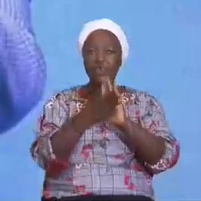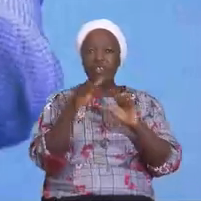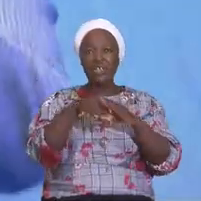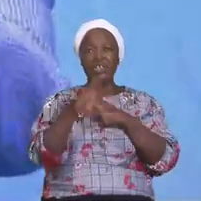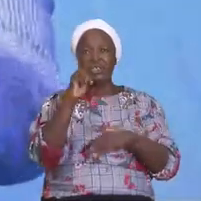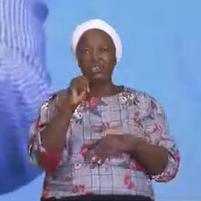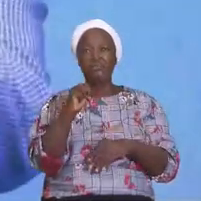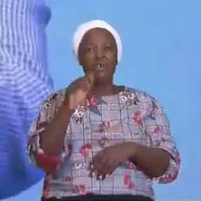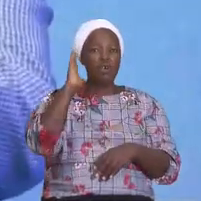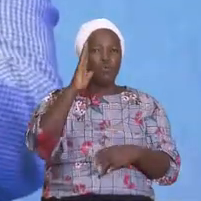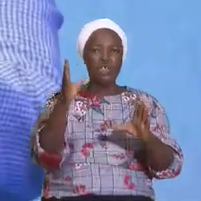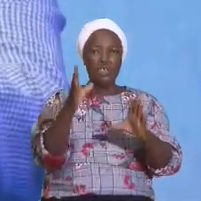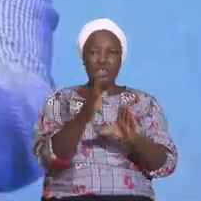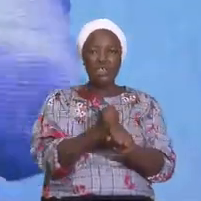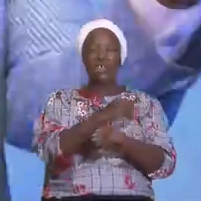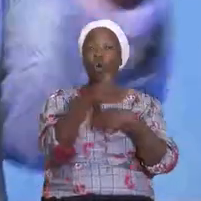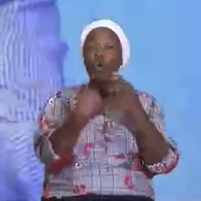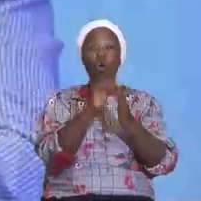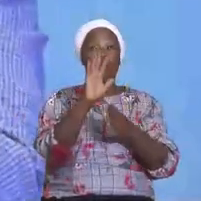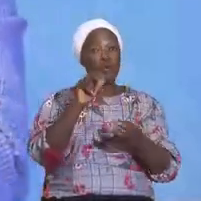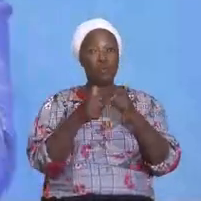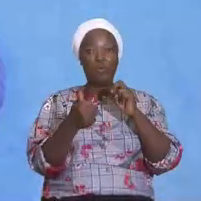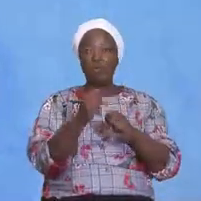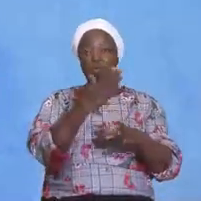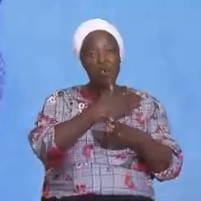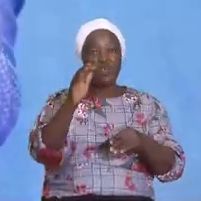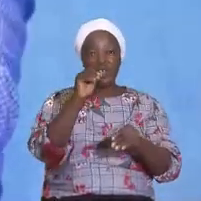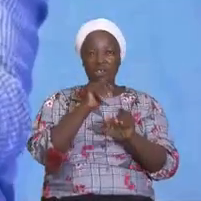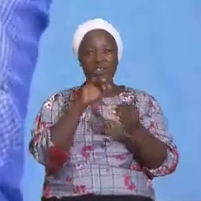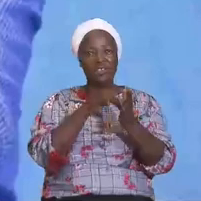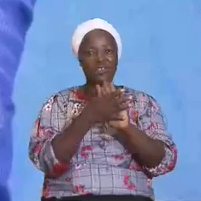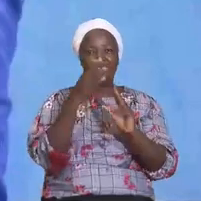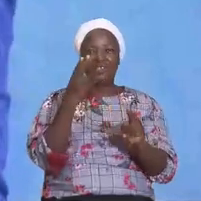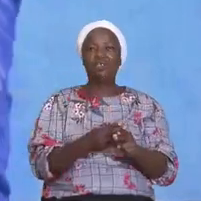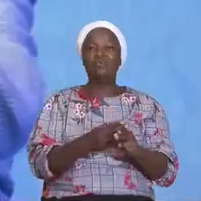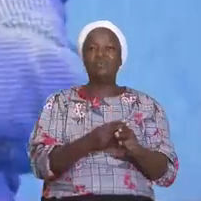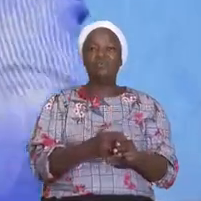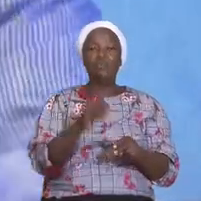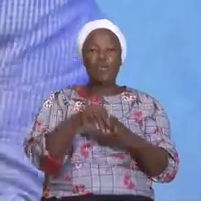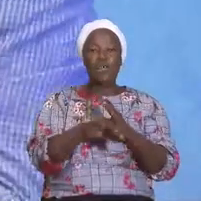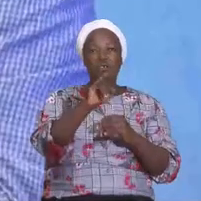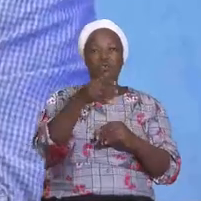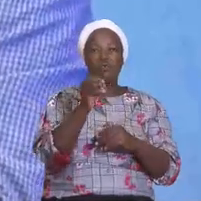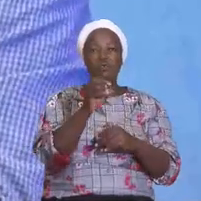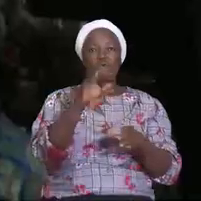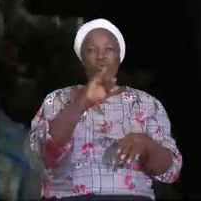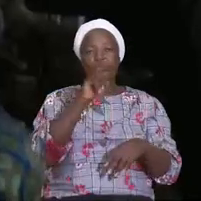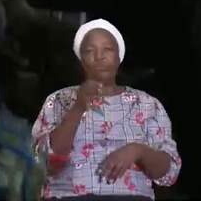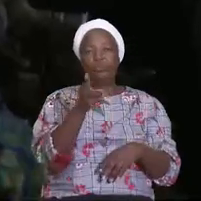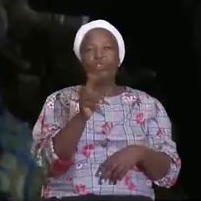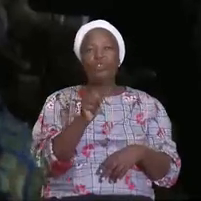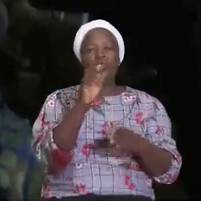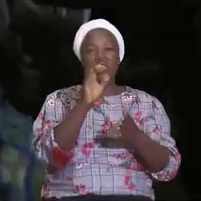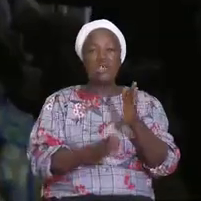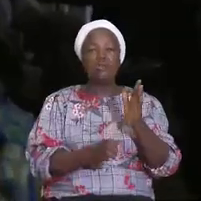cette puissance qui est en lui, présente en lui, va ôter tous tes problèmes au nom